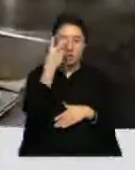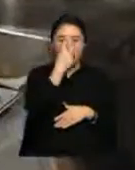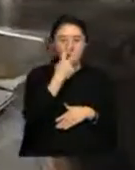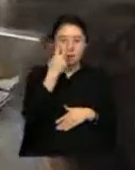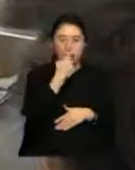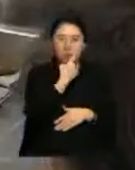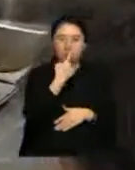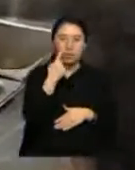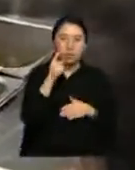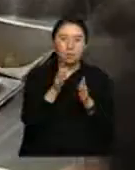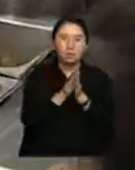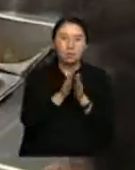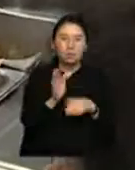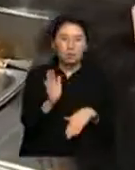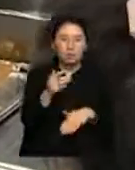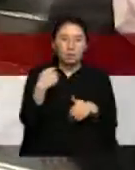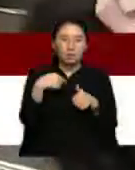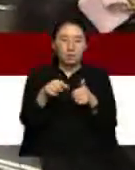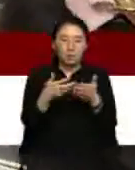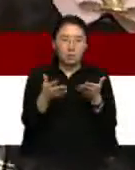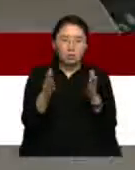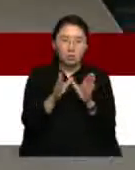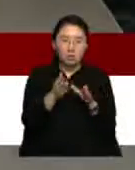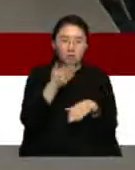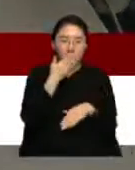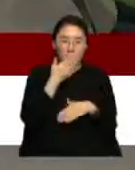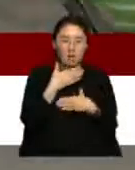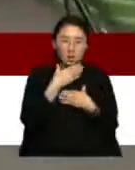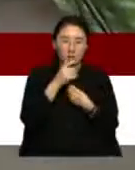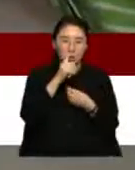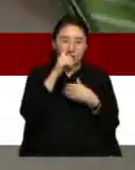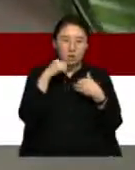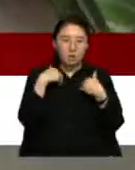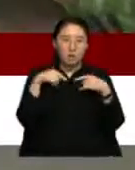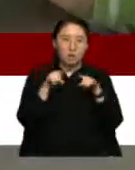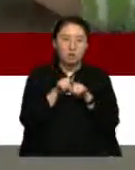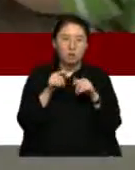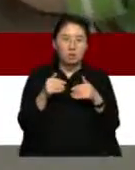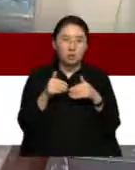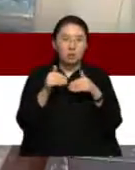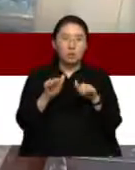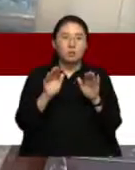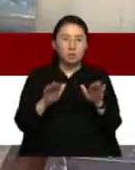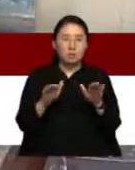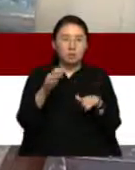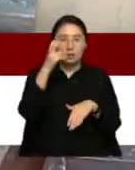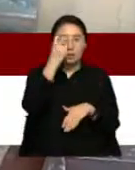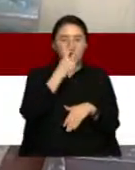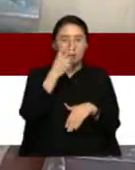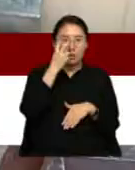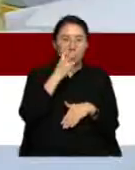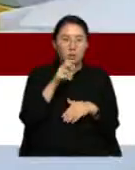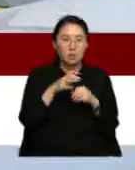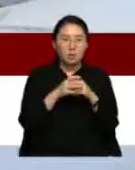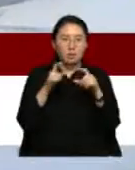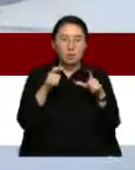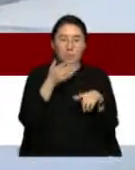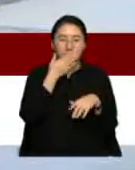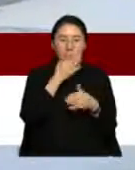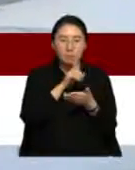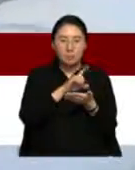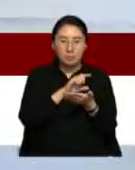점검을 벌입니다. 교육부, 식품의약품안전처와 공동으로 진행하는 이번 점검에서 마포구는